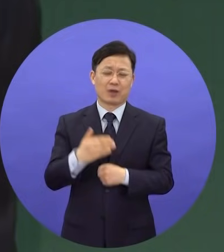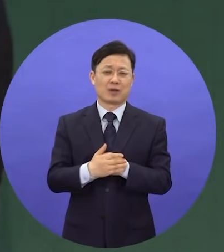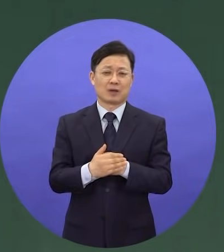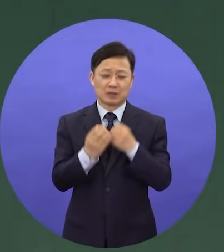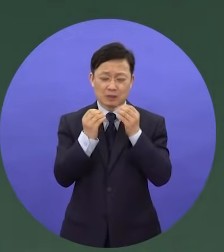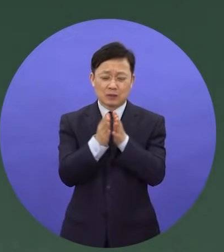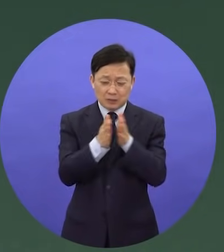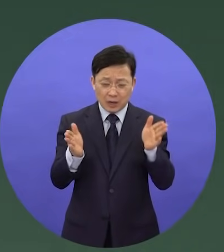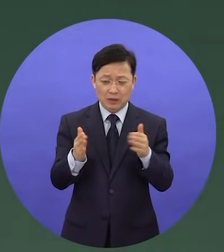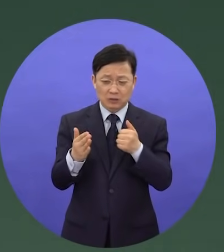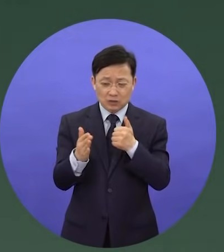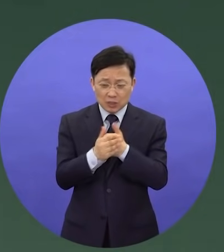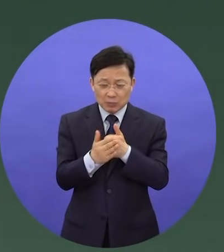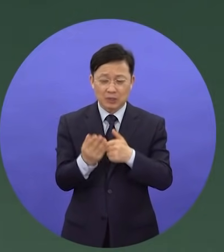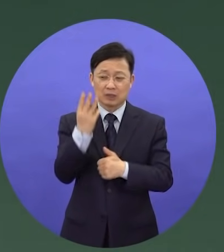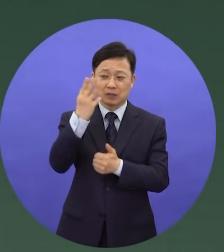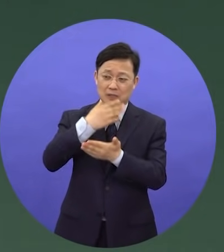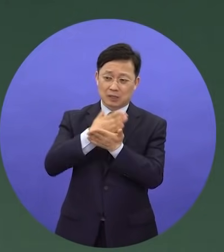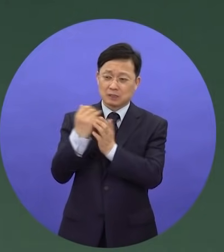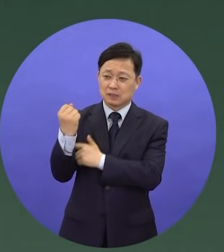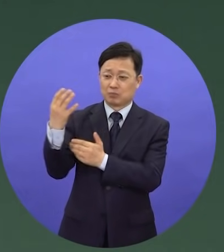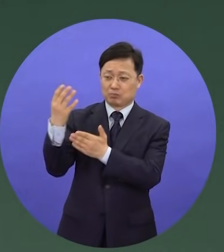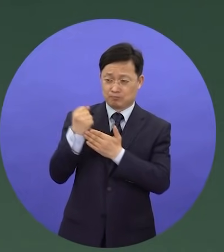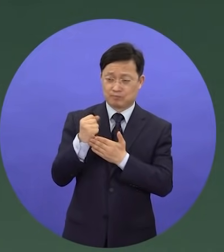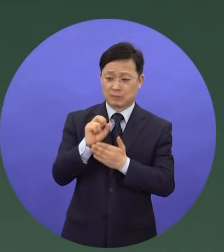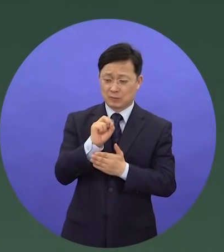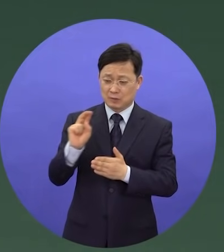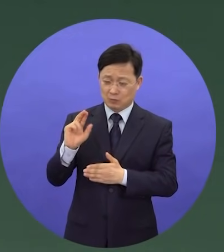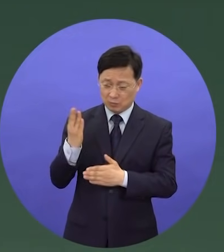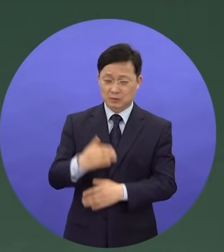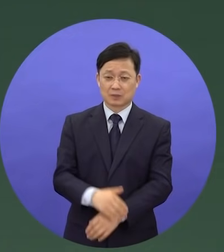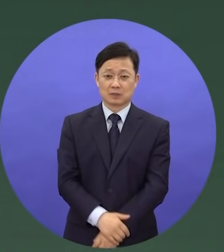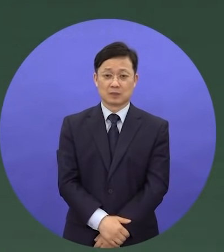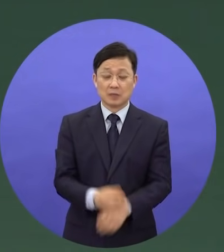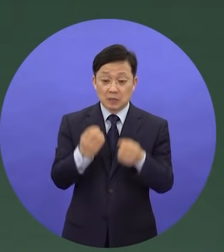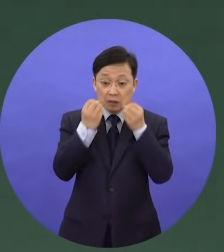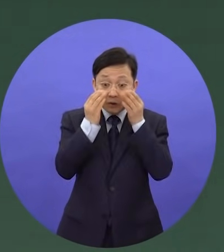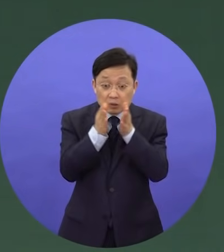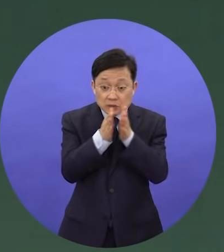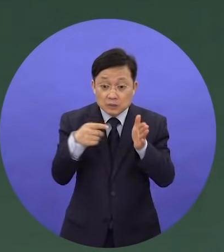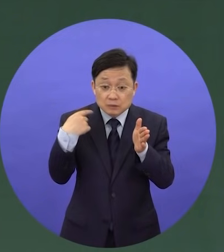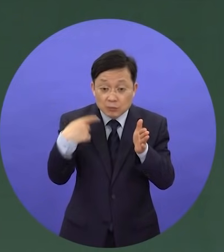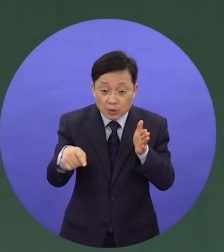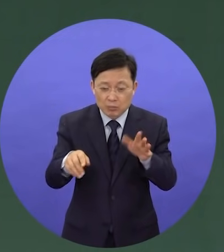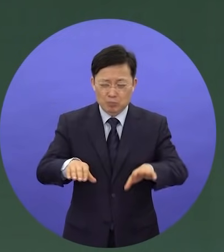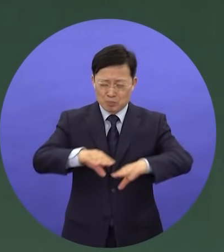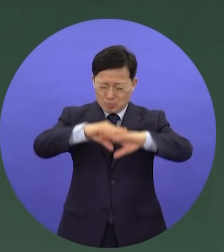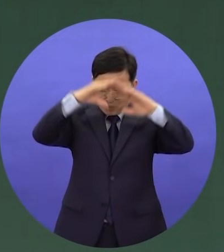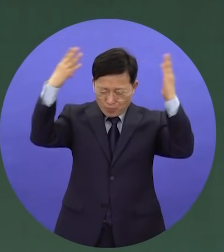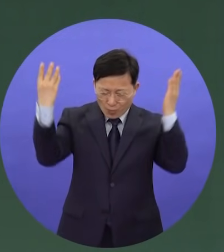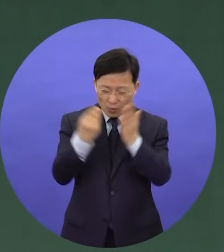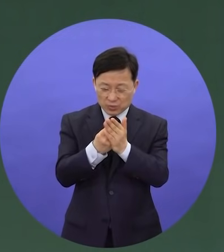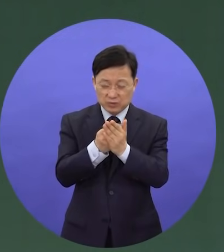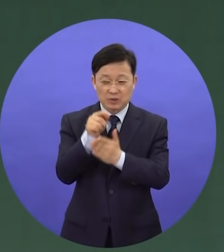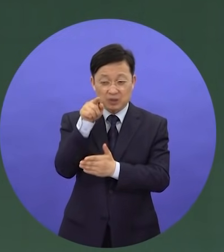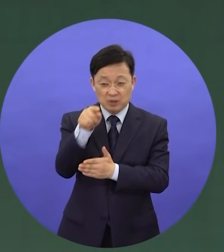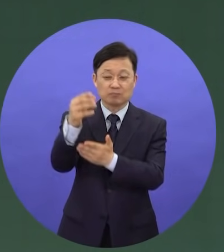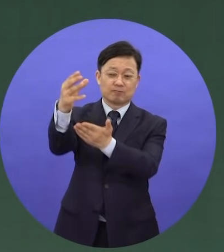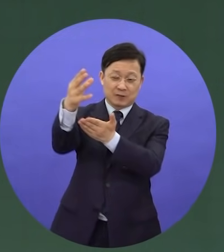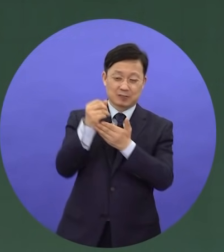오늘 초등기 새로운 시작이란 말은 모든 것을 가진 자들. Then when I say the new start for the early church, these were people who had